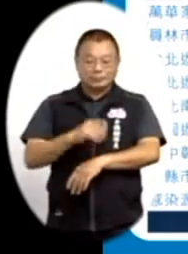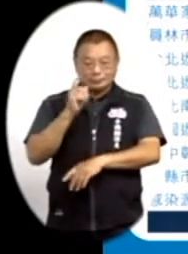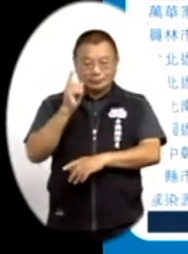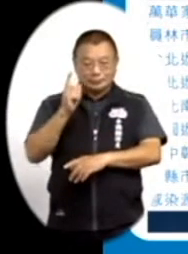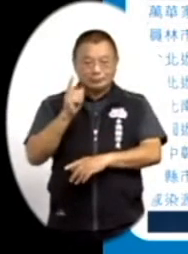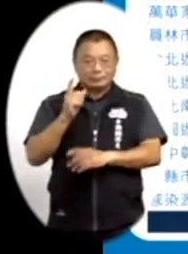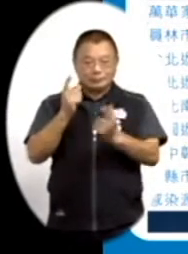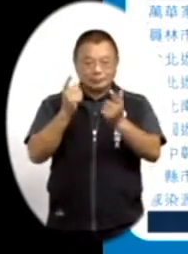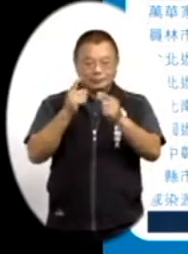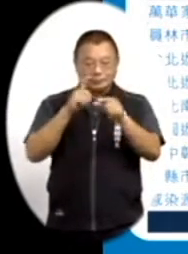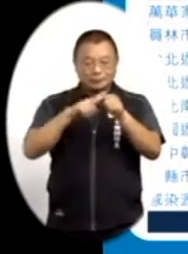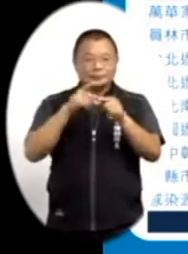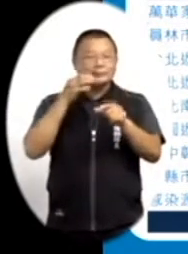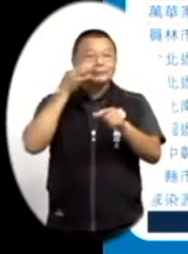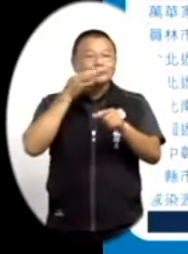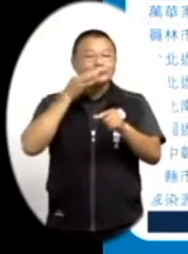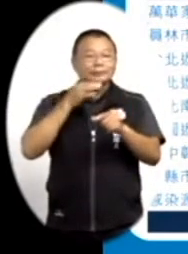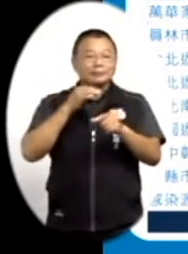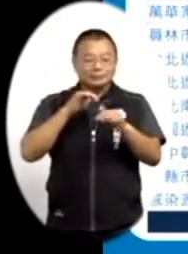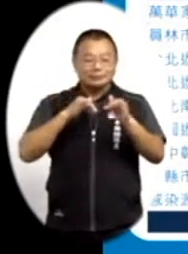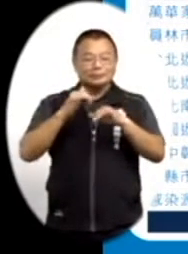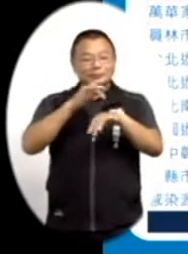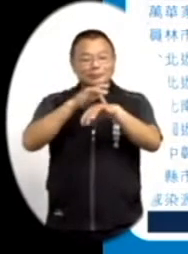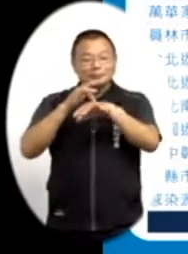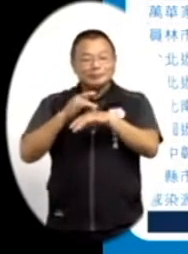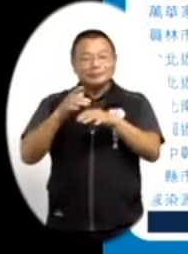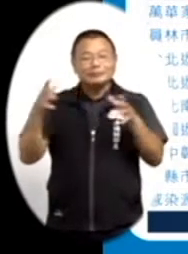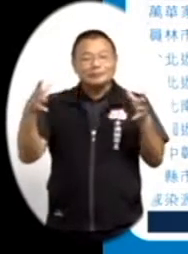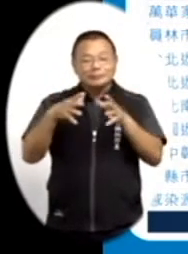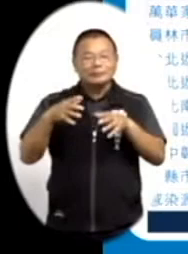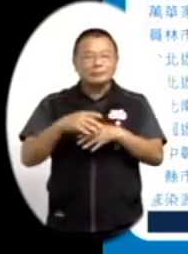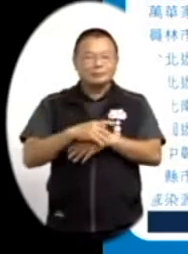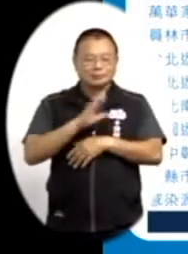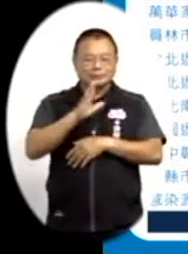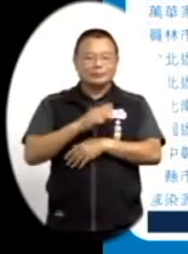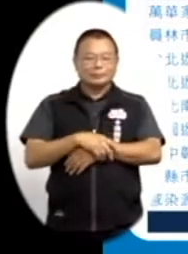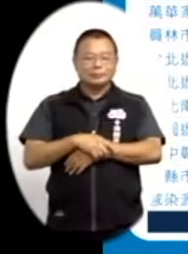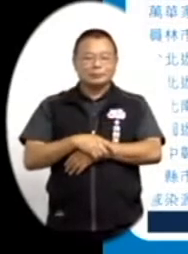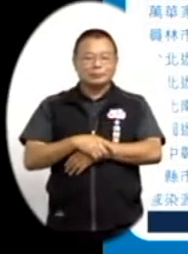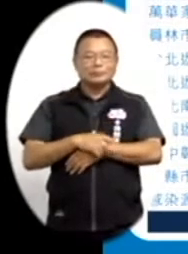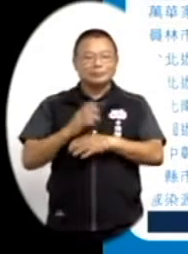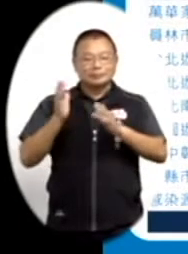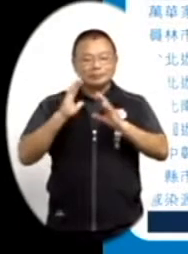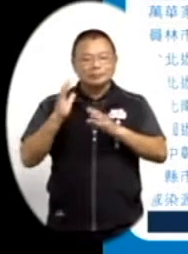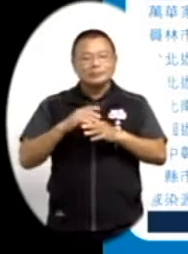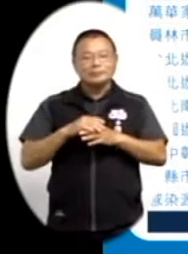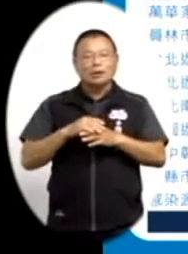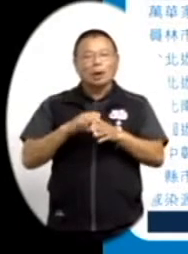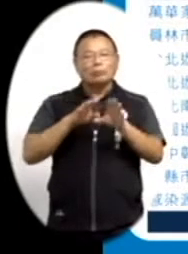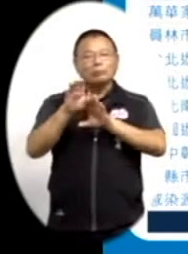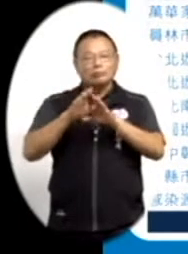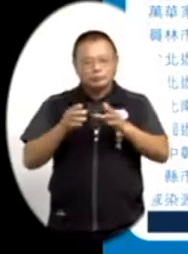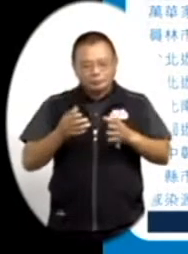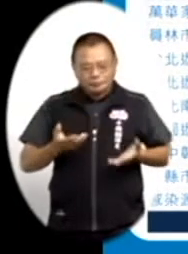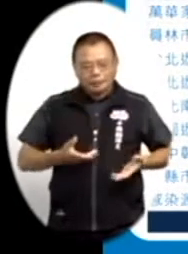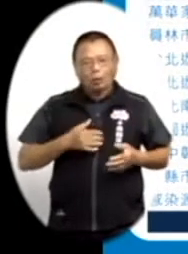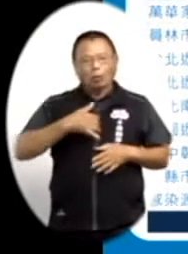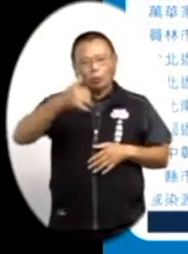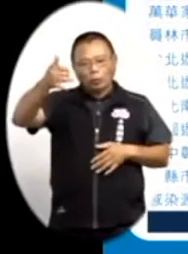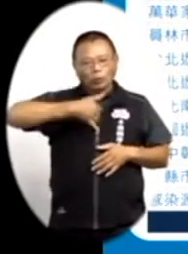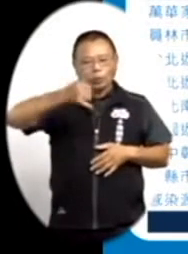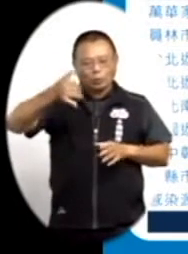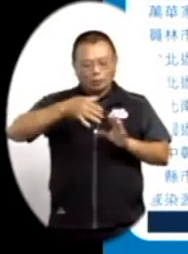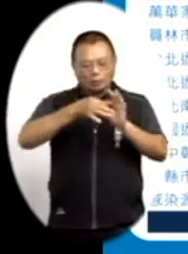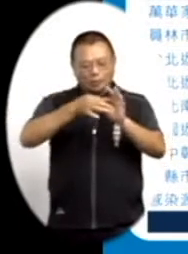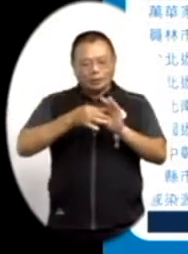个台中跟彰化社交的一个家庭群聚，那因为小朋友暑假期间哦都会来来去去哦，